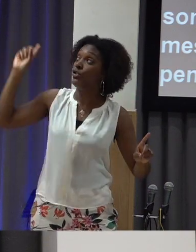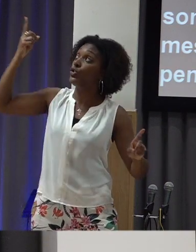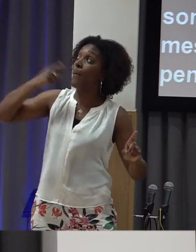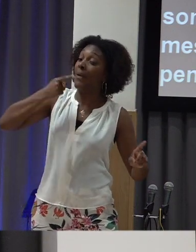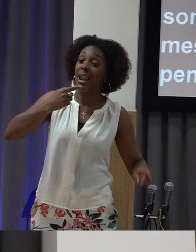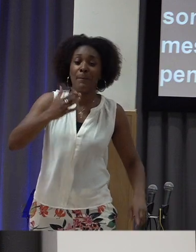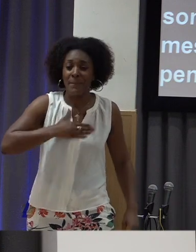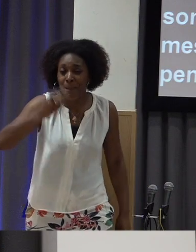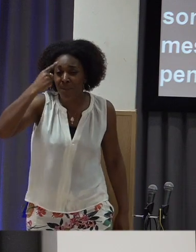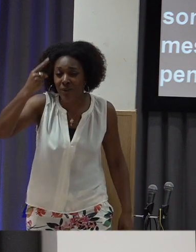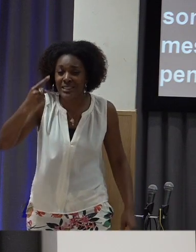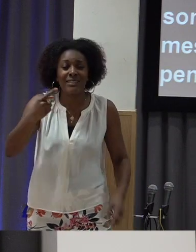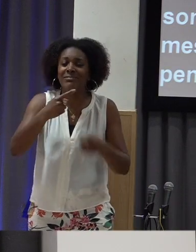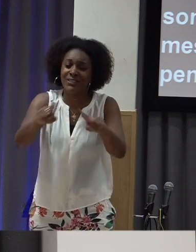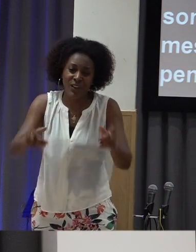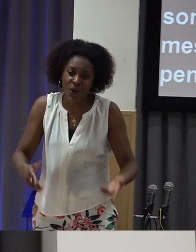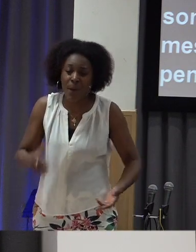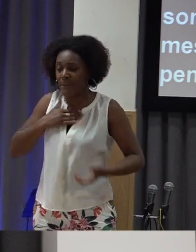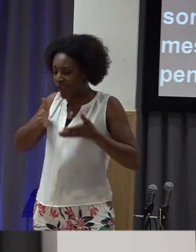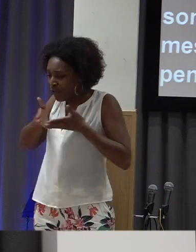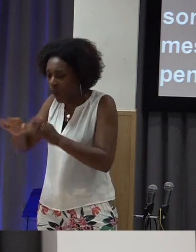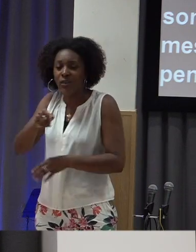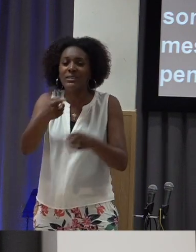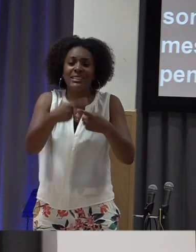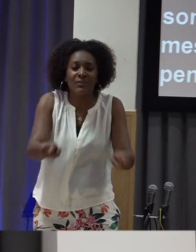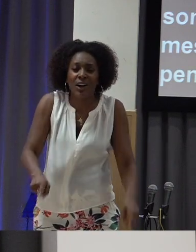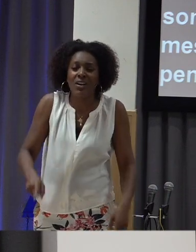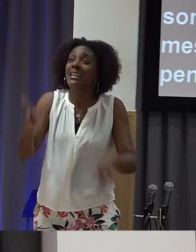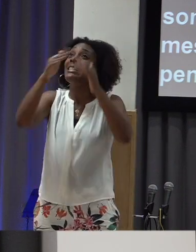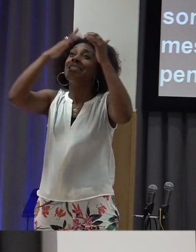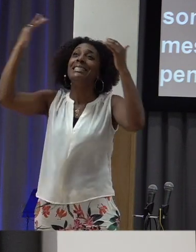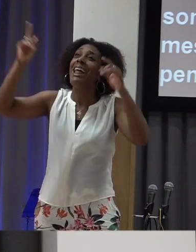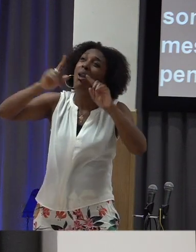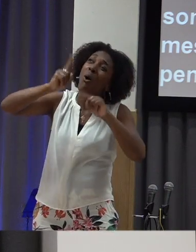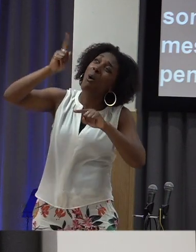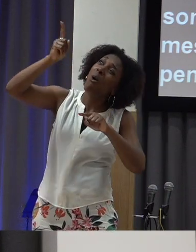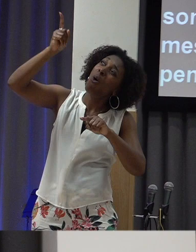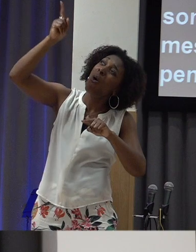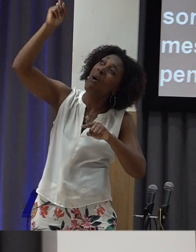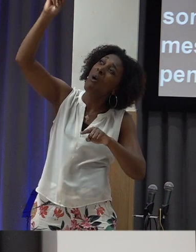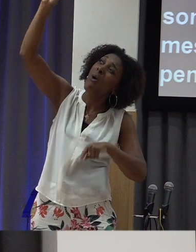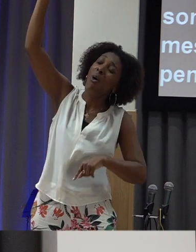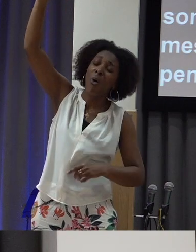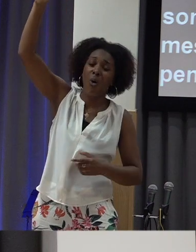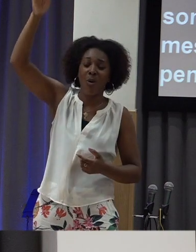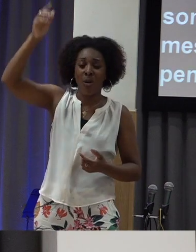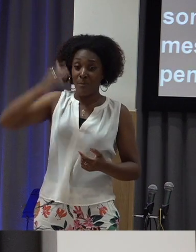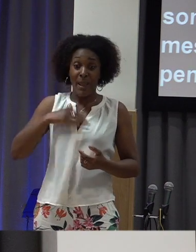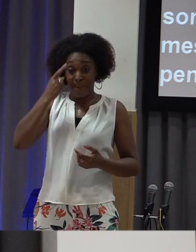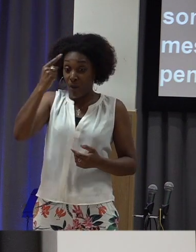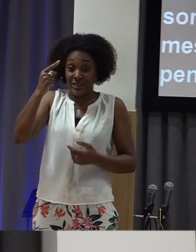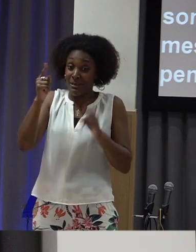voix ne sont pas mes voix, dit l'Éternel. Autant les cieux sont élevés au-dessus de vos voix, et mes